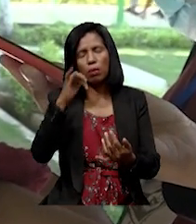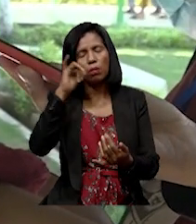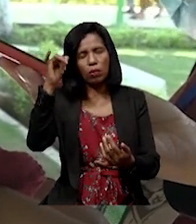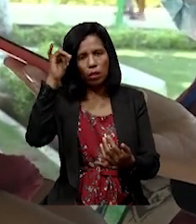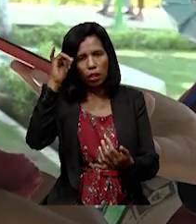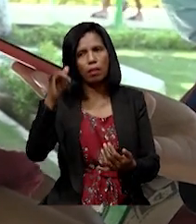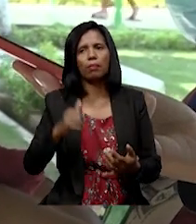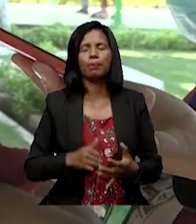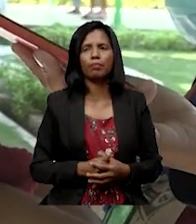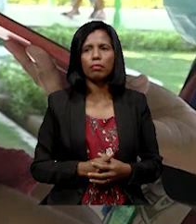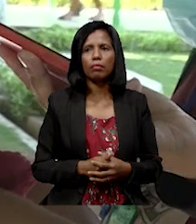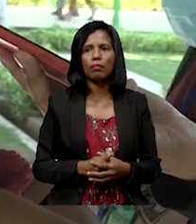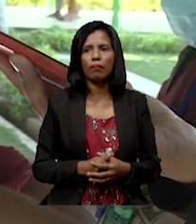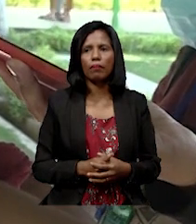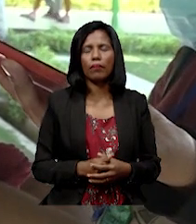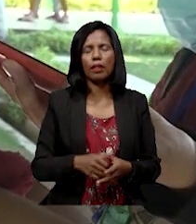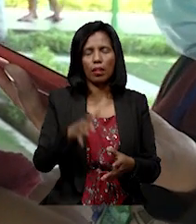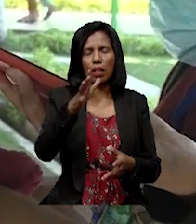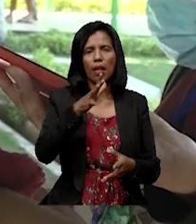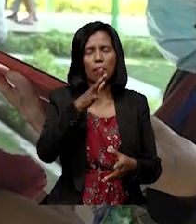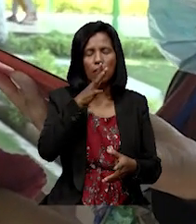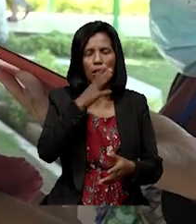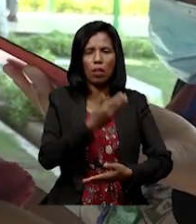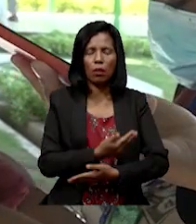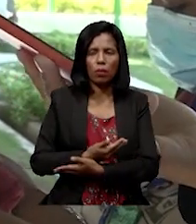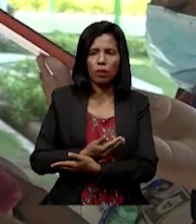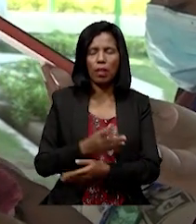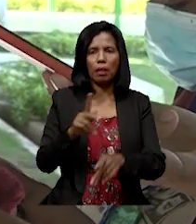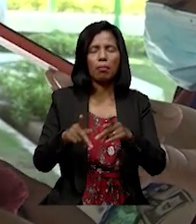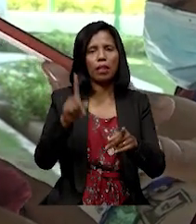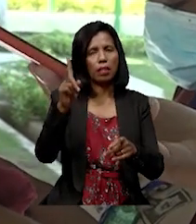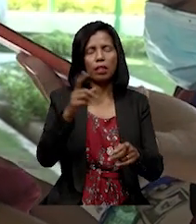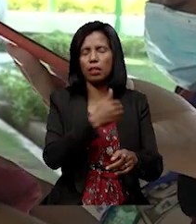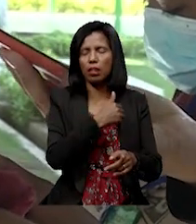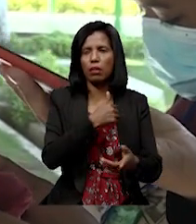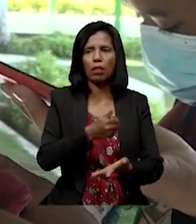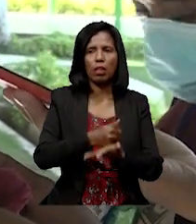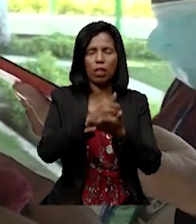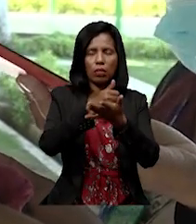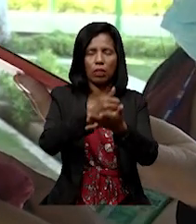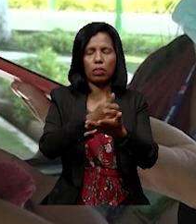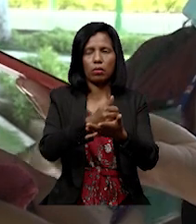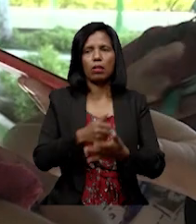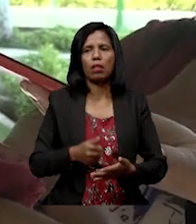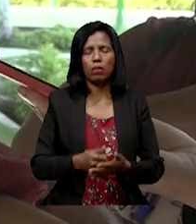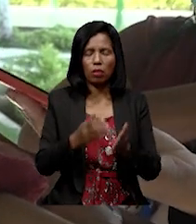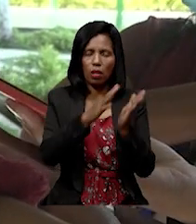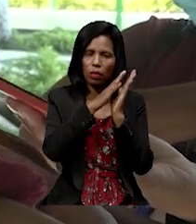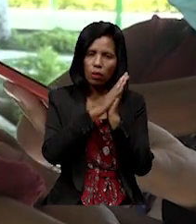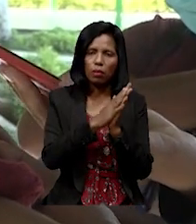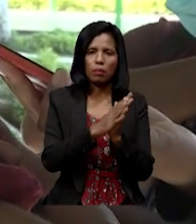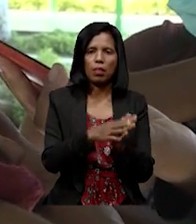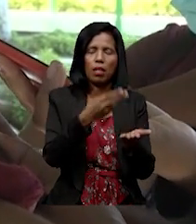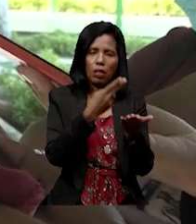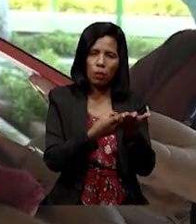Orsei Nyamaku sate agora ya emahida sedau katendemento ya sala ya fati rumah hat para atua atau ba labari gidene